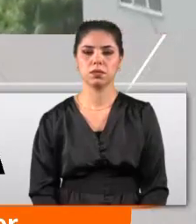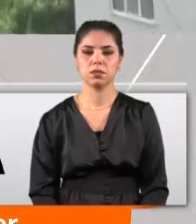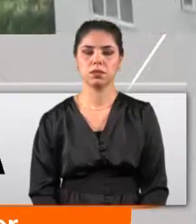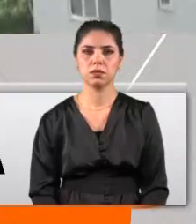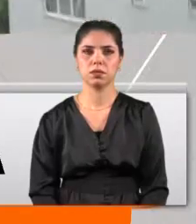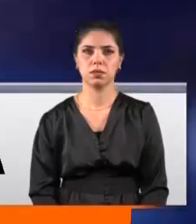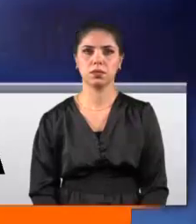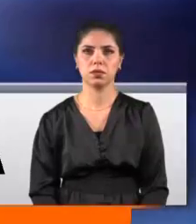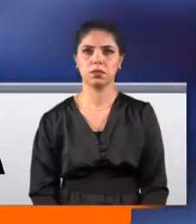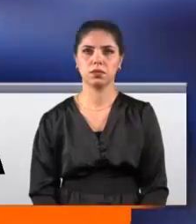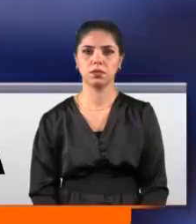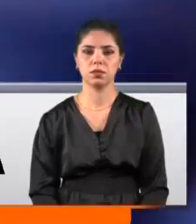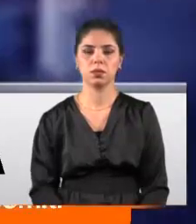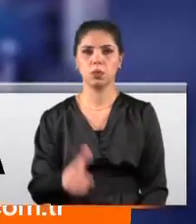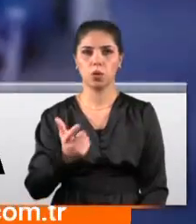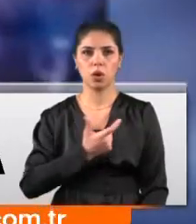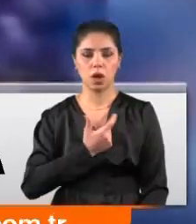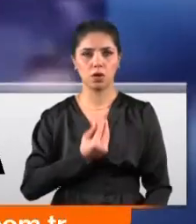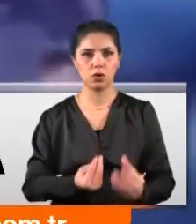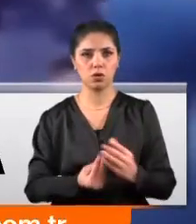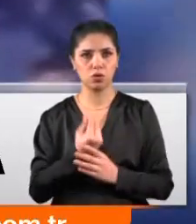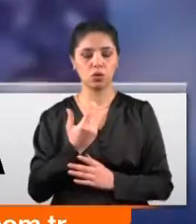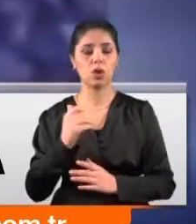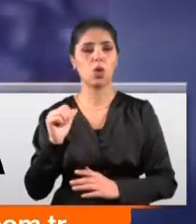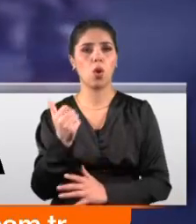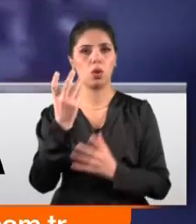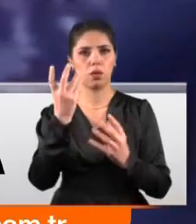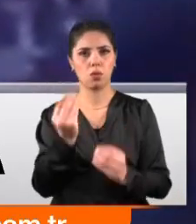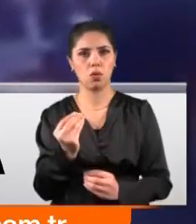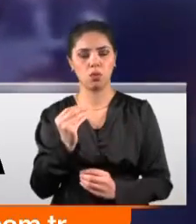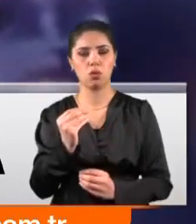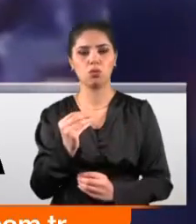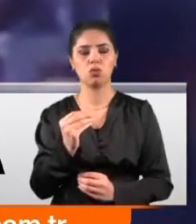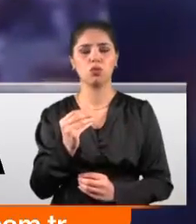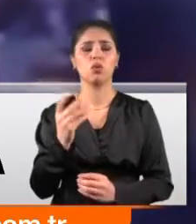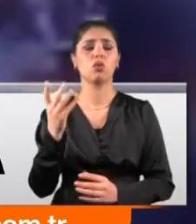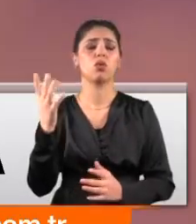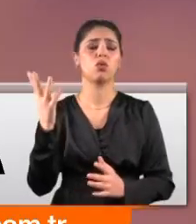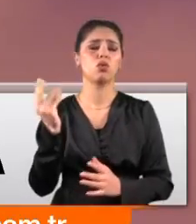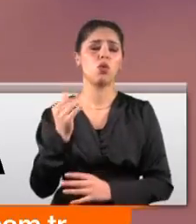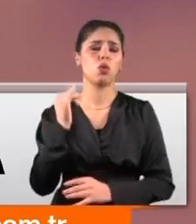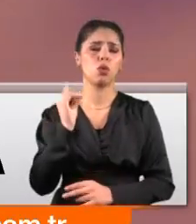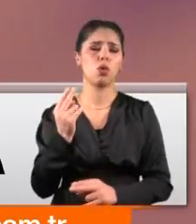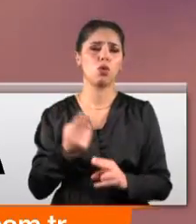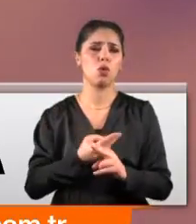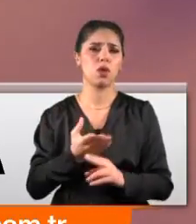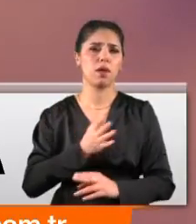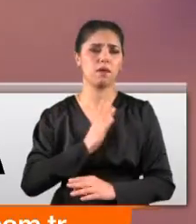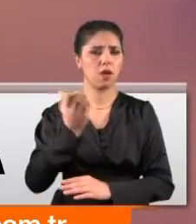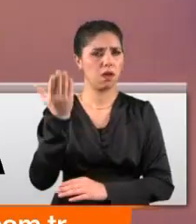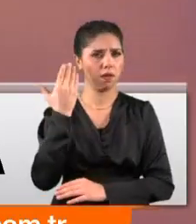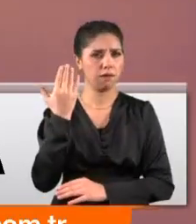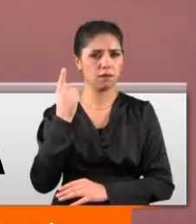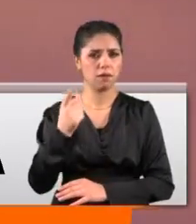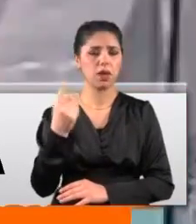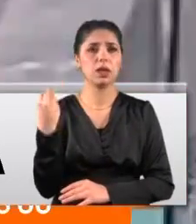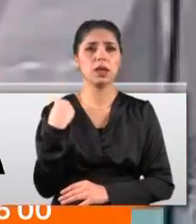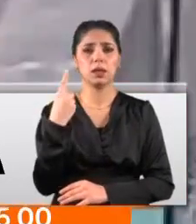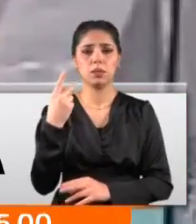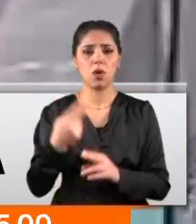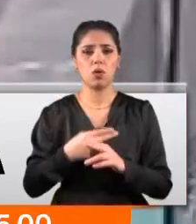değil. Hepsi memnun. Bu yasanın çıkmasının ne kadar önemli olduğunu gösteren birçok acı örnek var geçmişte. Hatta bir de